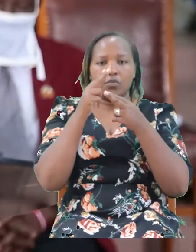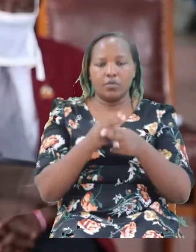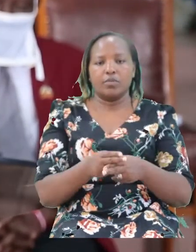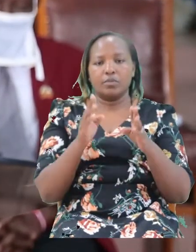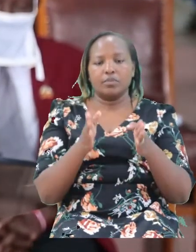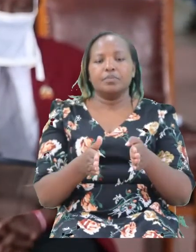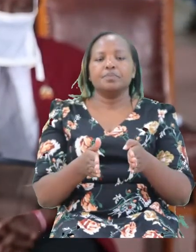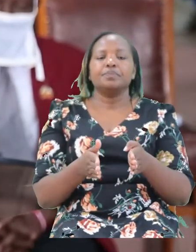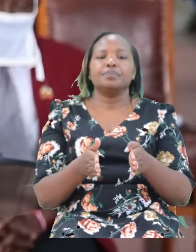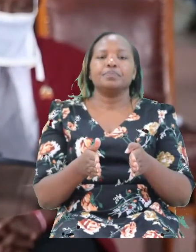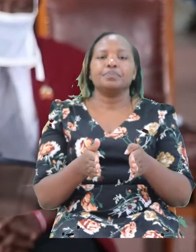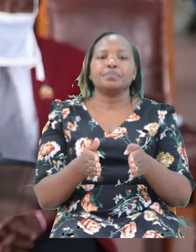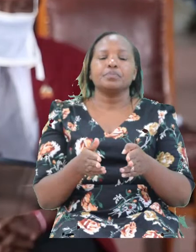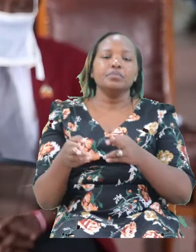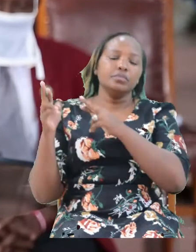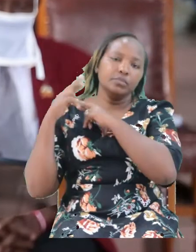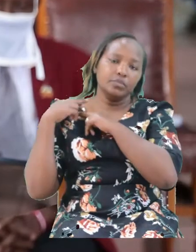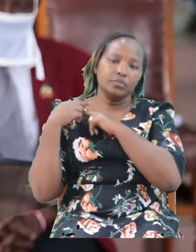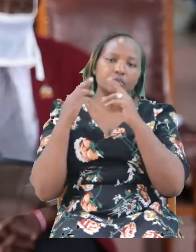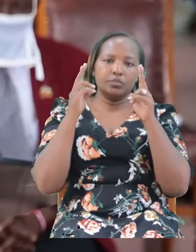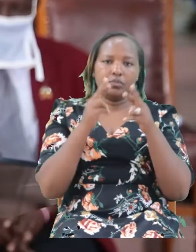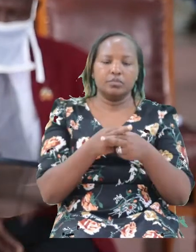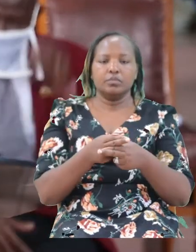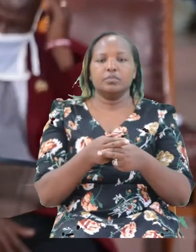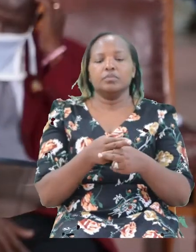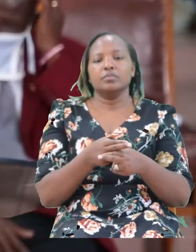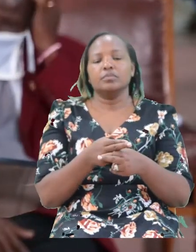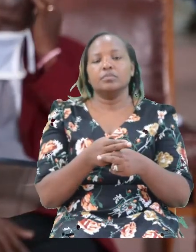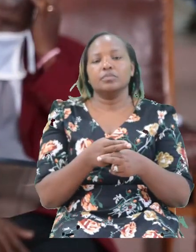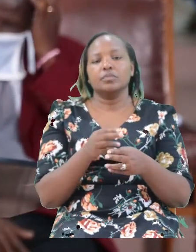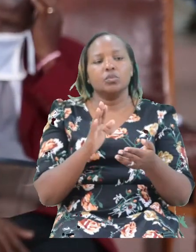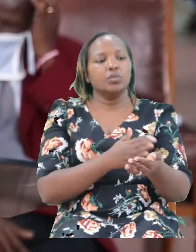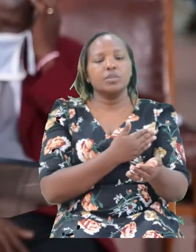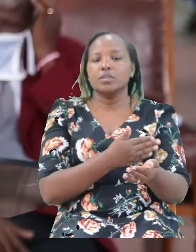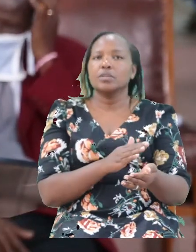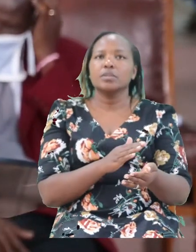uwakili. Jukumu la uwakili. Na tumeimba,